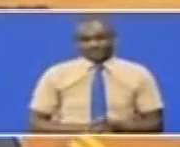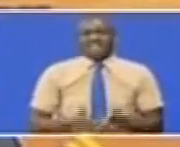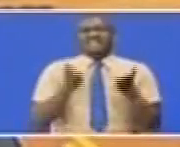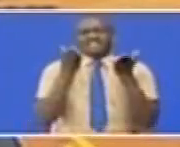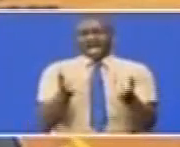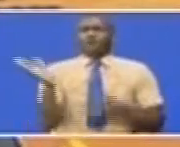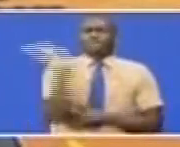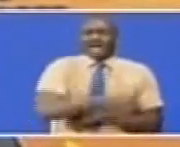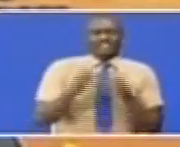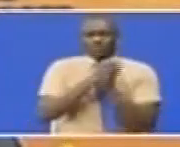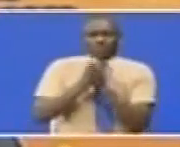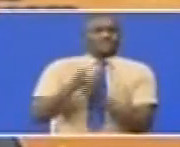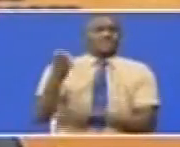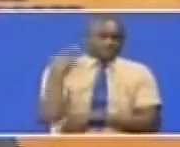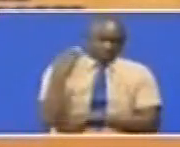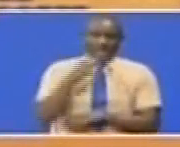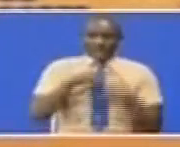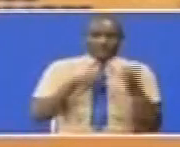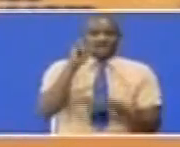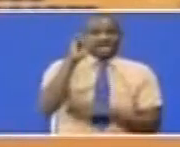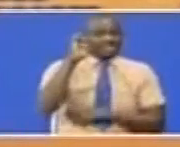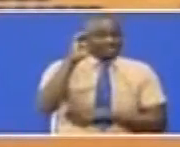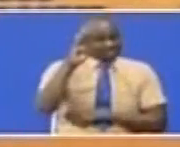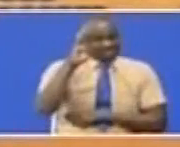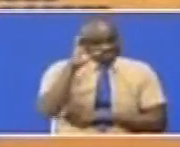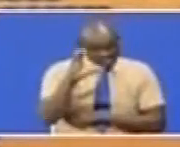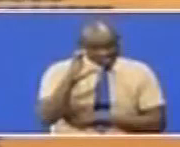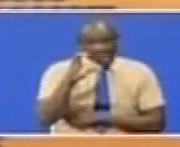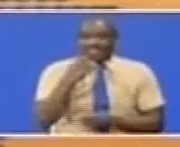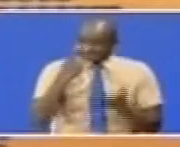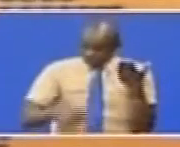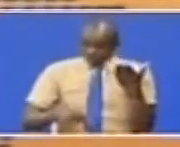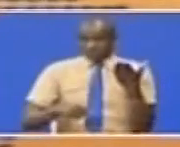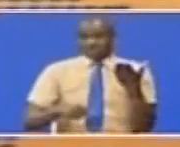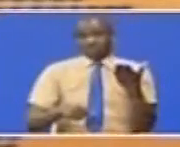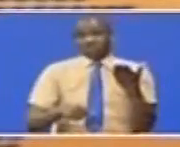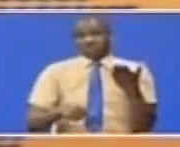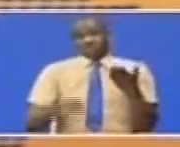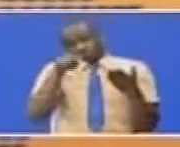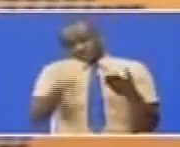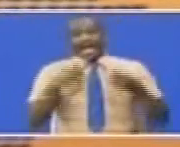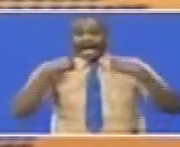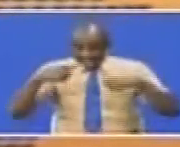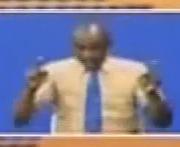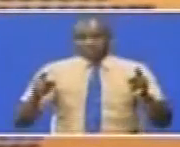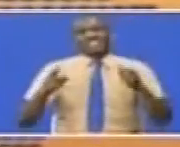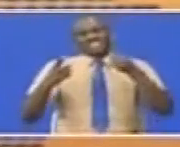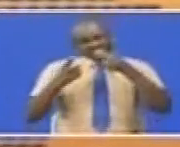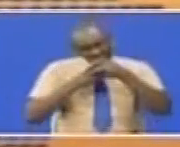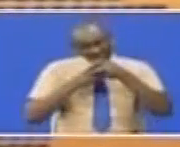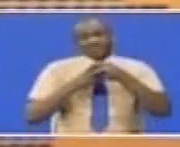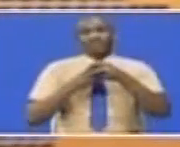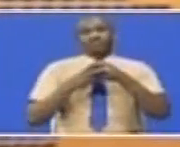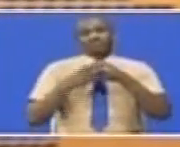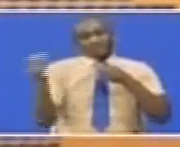Mtazamaji, tutajelea taarifa ambayo tulikuwa tumeipa kipaumbele. Na Tume ya Uchaguzi na Mipaka nchini IEBC leo ilitangaza tarehe 7 mwezi wa